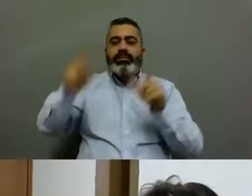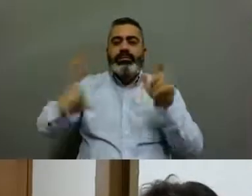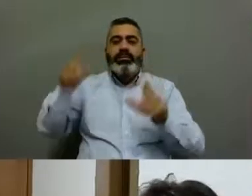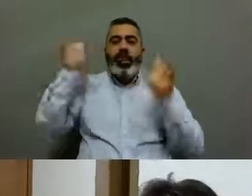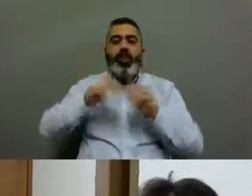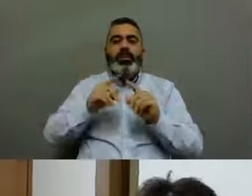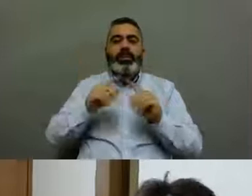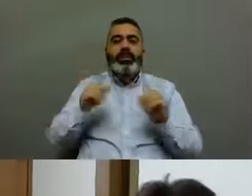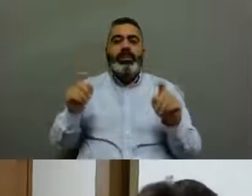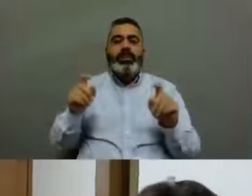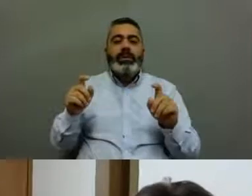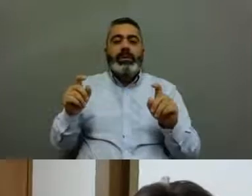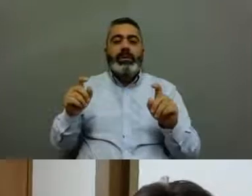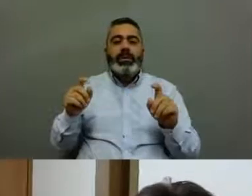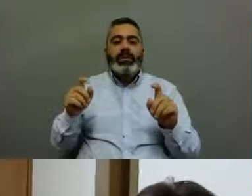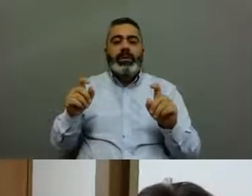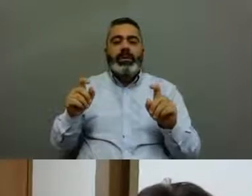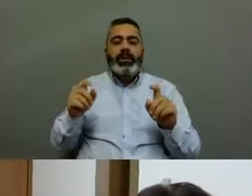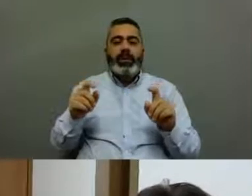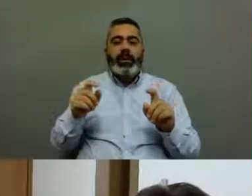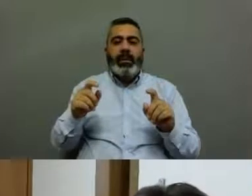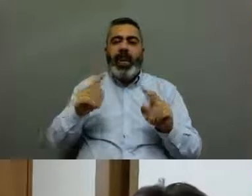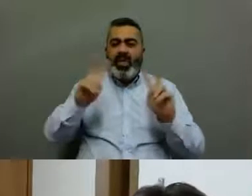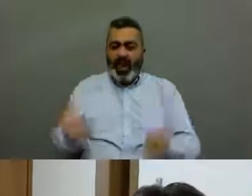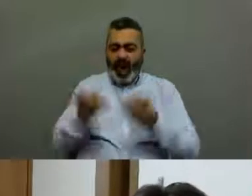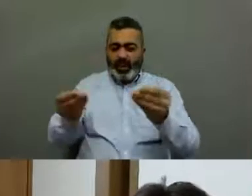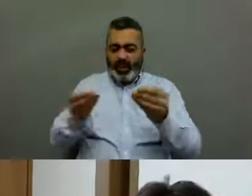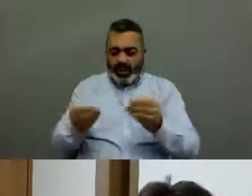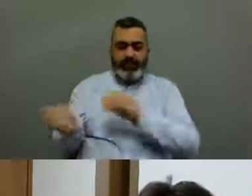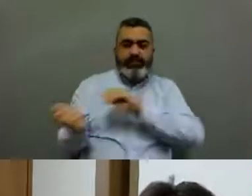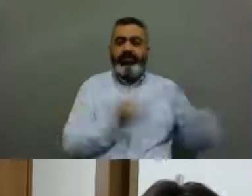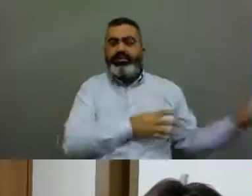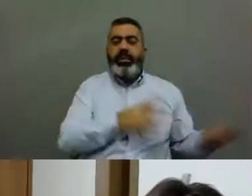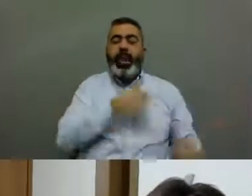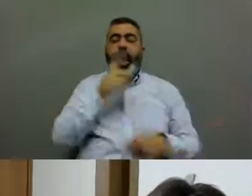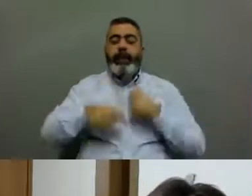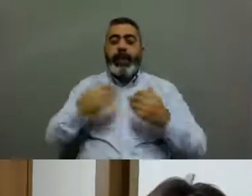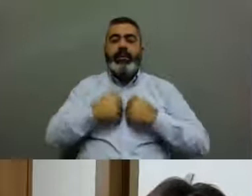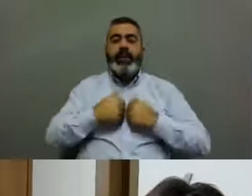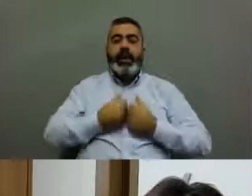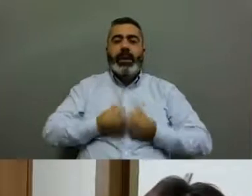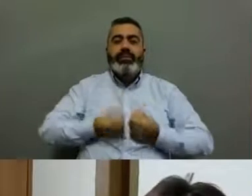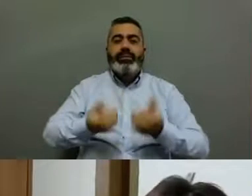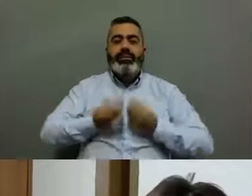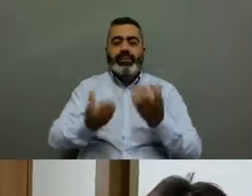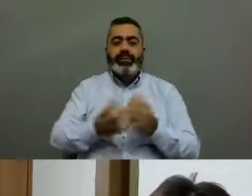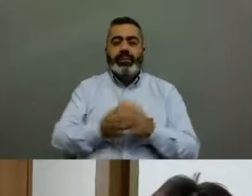πάνω από μία διάγνωση. Όπως επίσης και μέσα